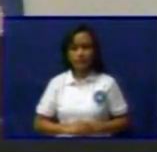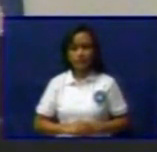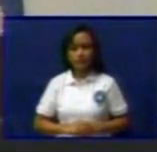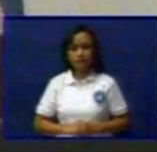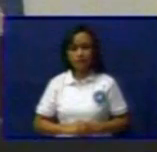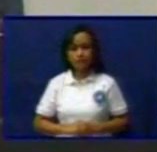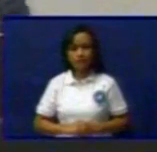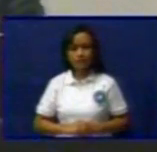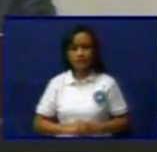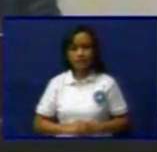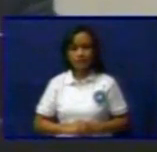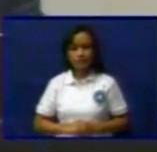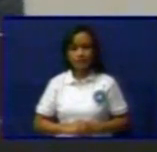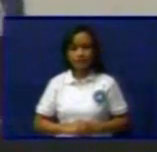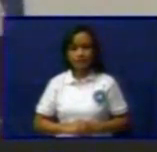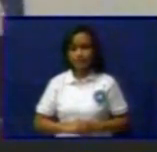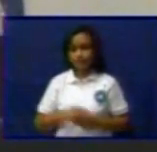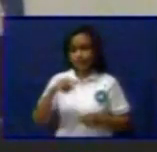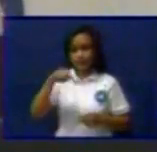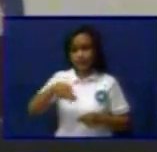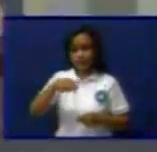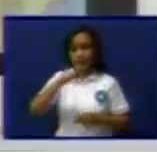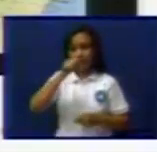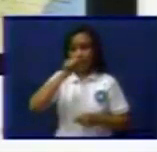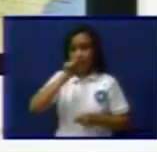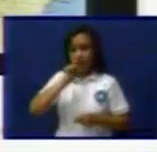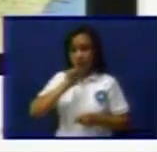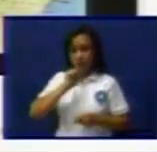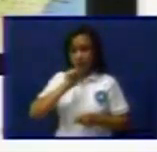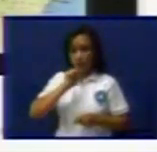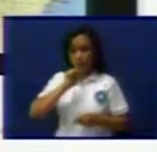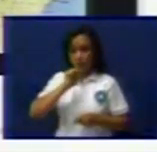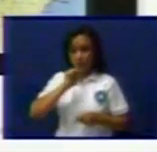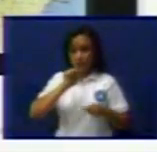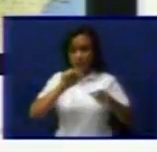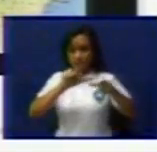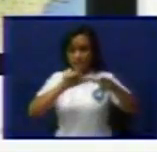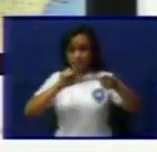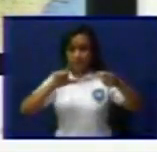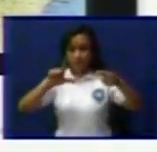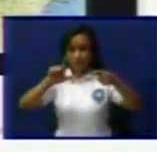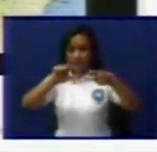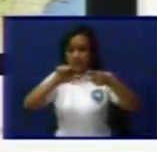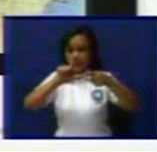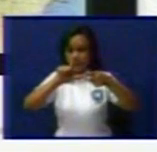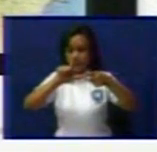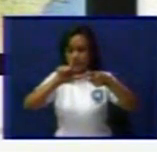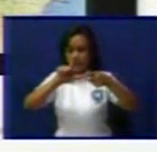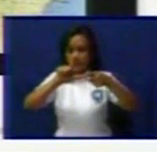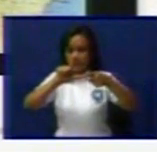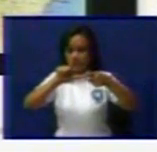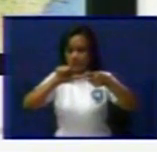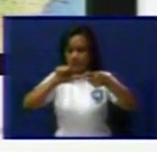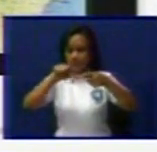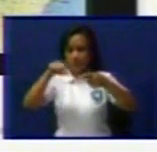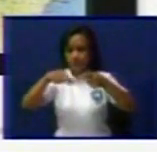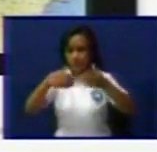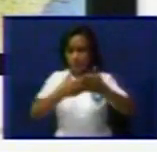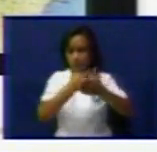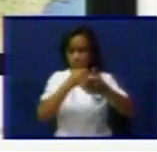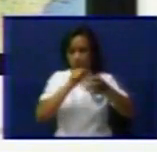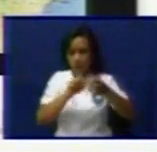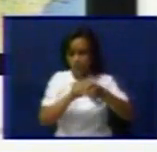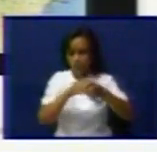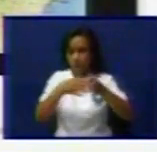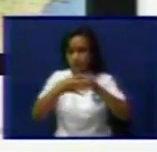亚特兰大湖汇集的水量不仅能够充分地满足运河运营用水的需求。 El agua captada en este lago no solamente va a suministrar